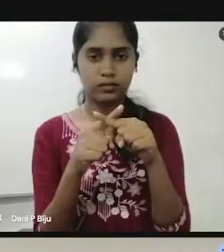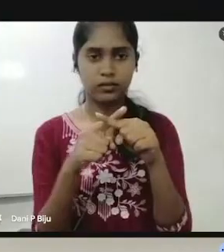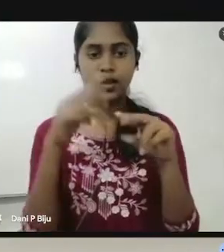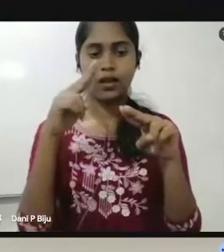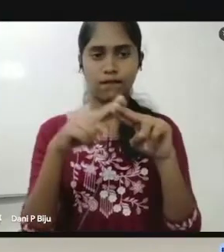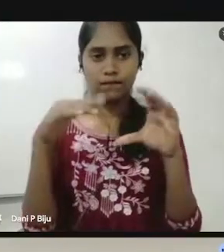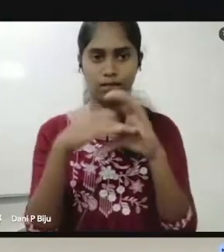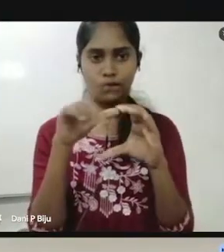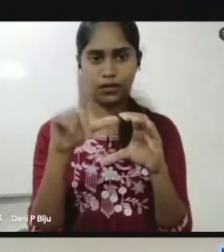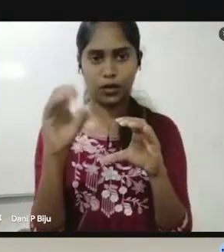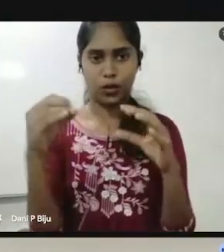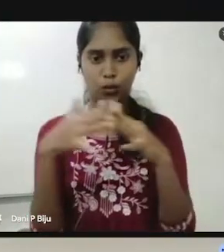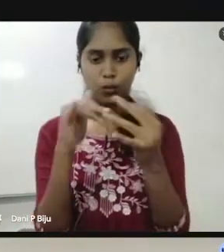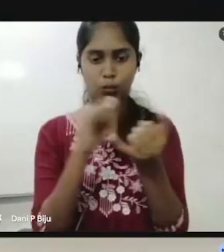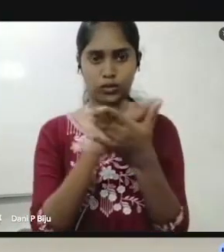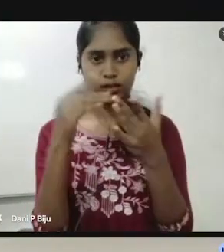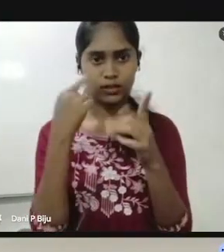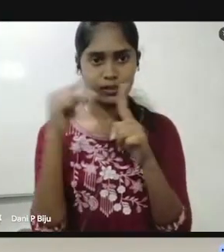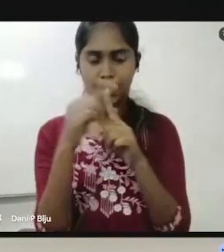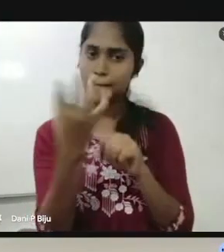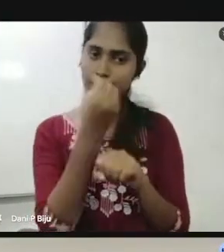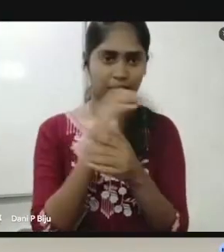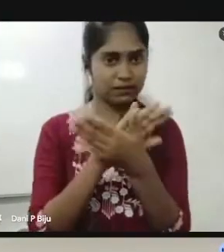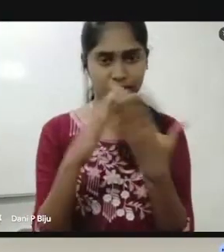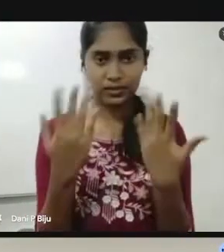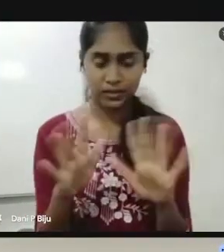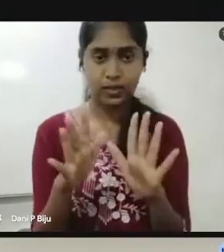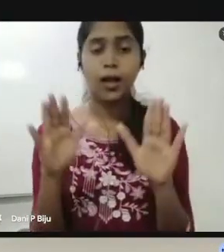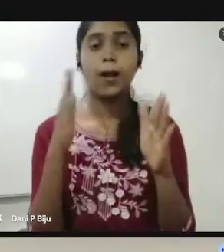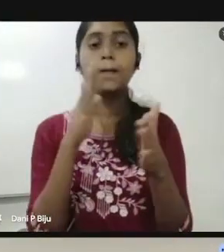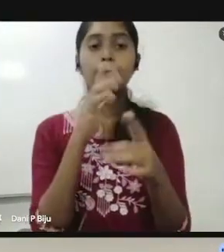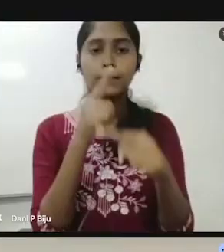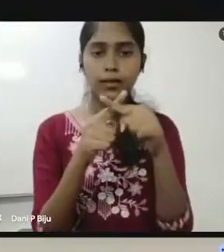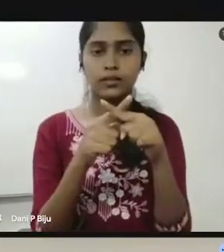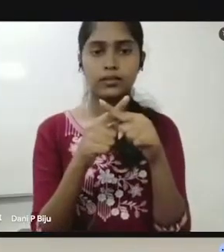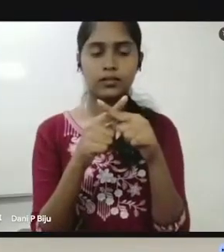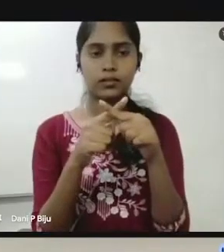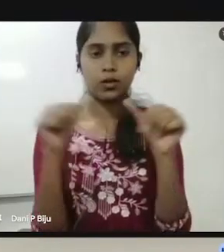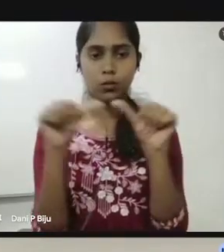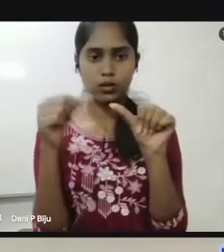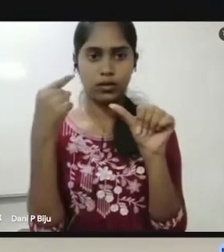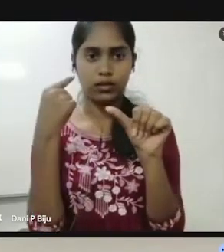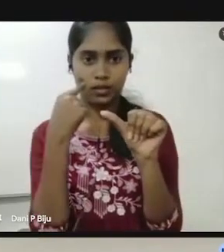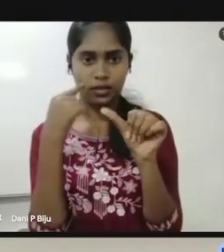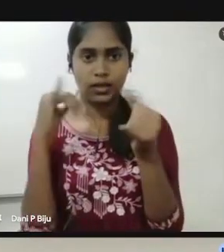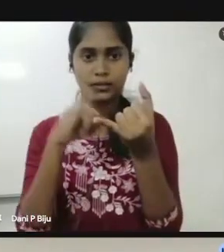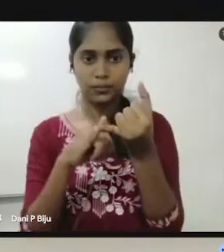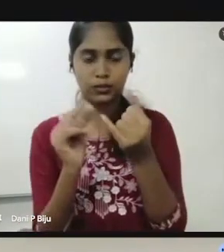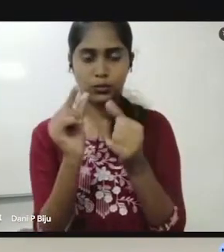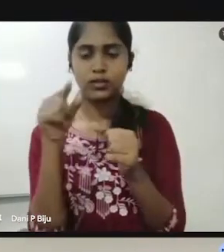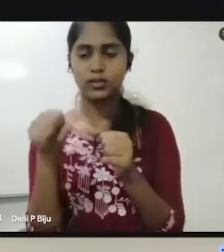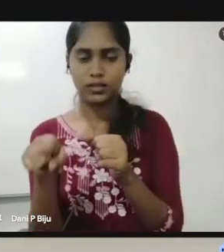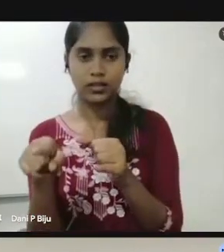നേടിയിട്ടുണ്ട്. 2023 ഓൾ ഇന്ത്യ ഇൻസ്റ്റിറ്റ്യൂട്ട് ഓഫ് സ്പീച്ച് ആൻഡ് ഹിയറിംഗിൽ നിന്ന് PhD പൂർത്തിയാക്കി. കഴിഞ്ഞ 14